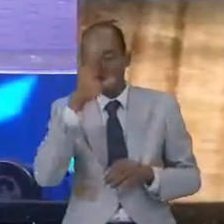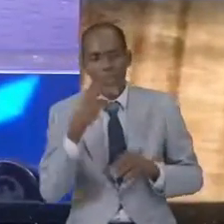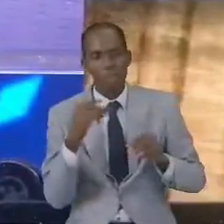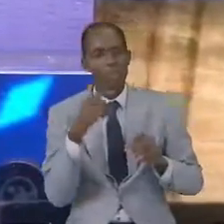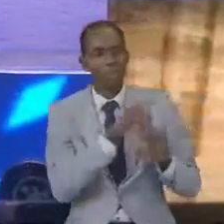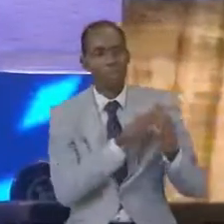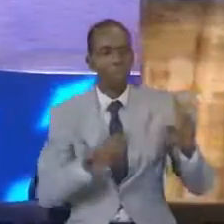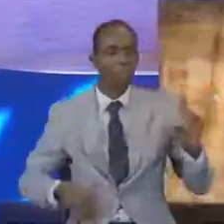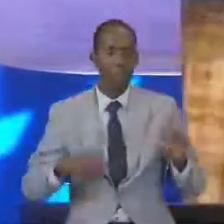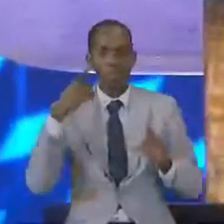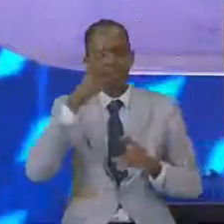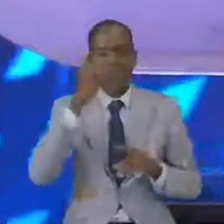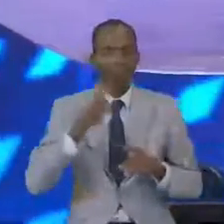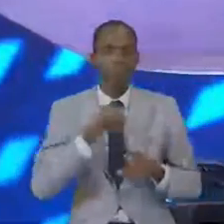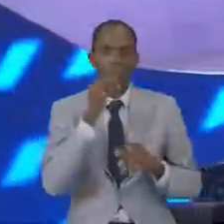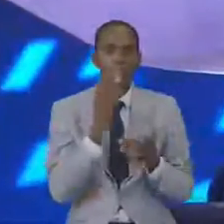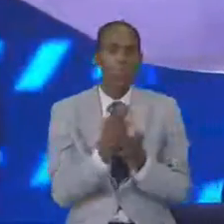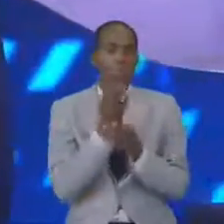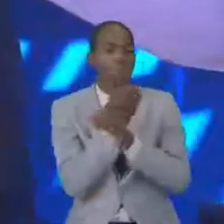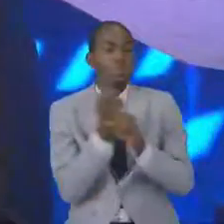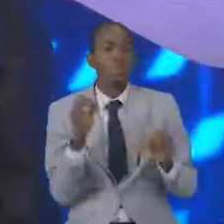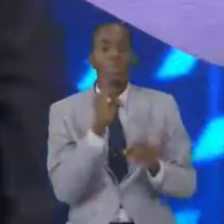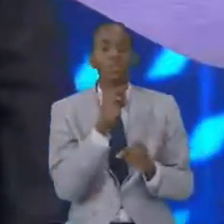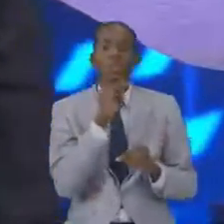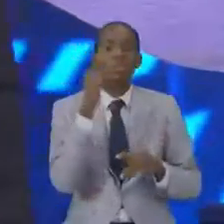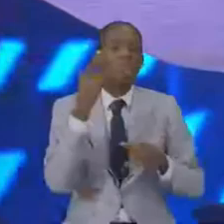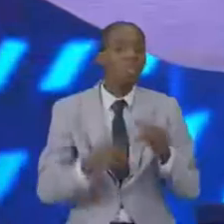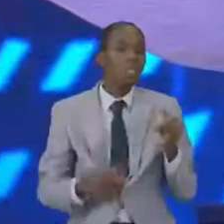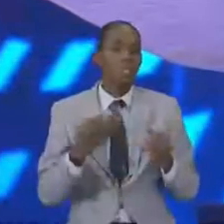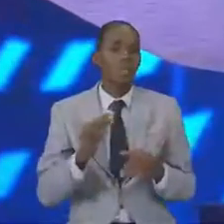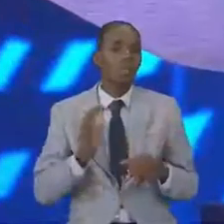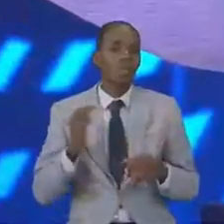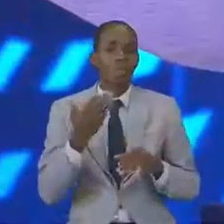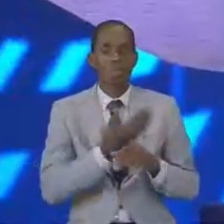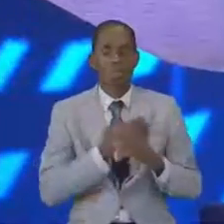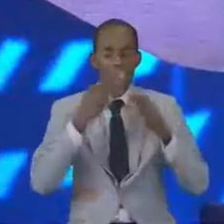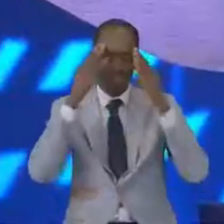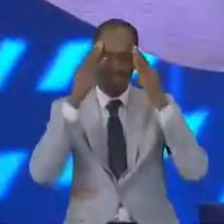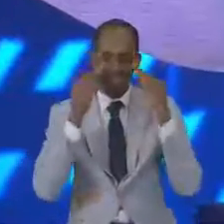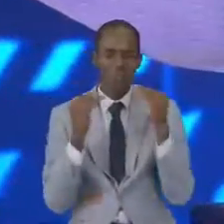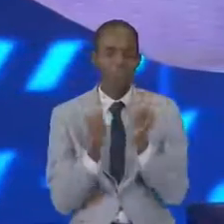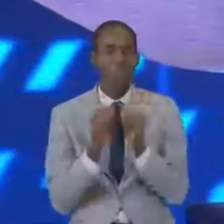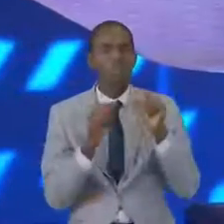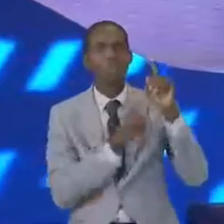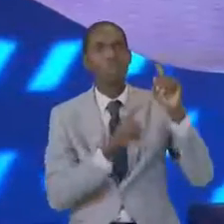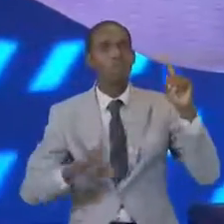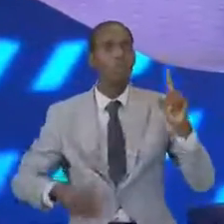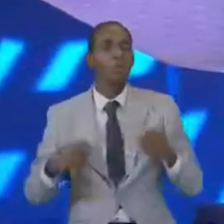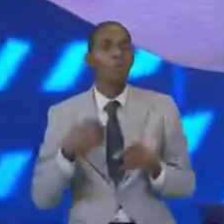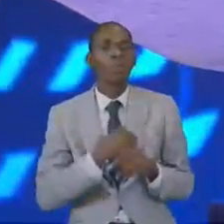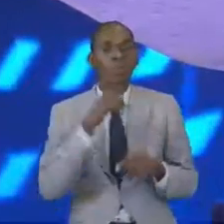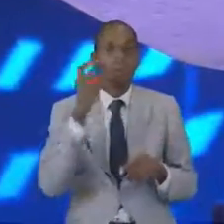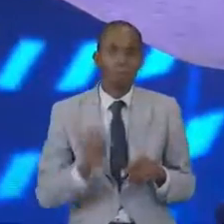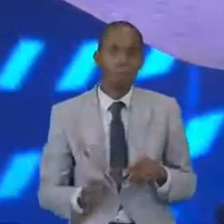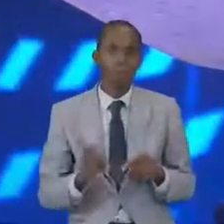ne s'arrête pas le salut n'est pas la pénalité ce n'est pas la fin mais c'est notre expérience avec le